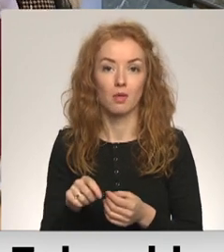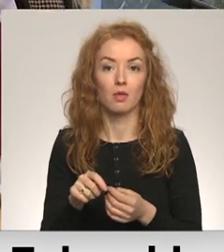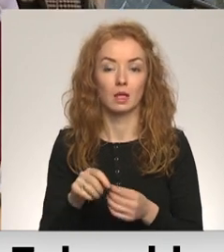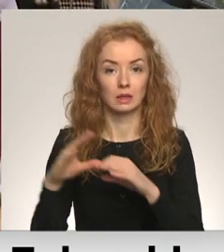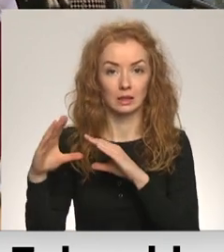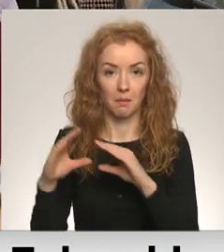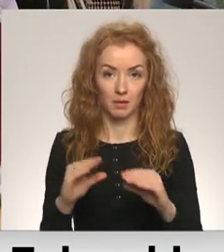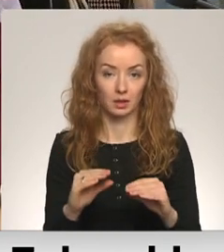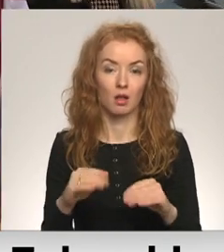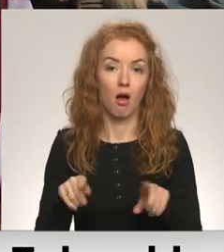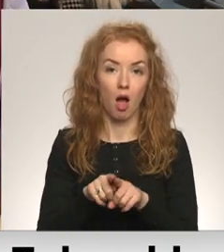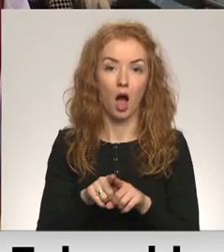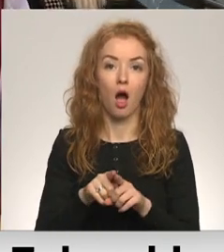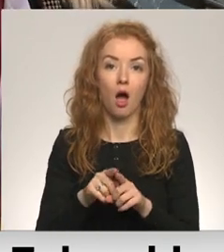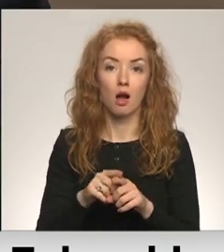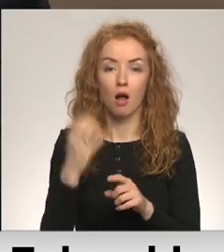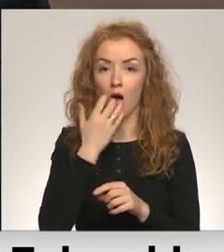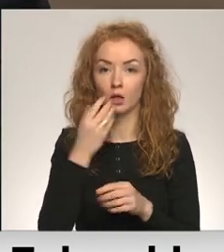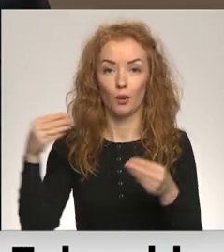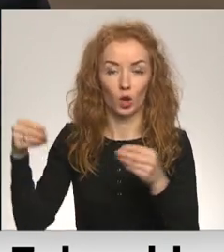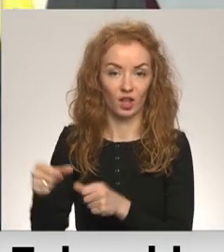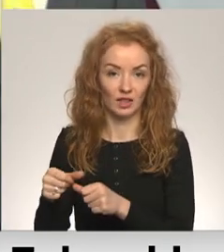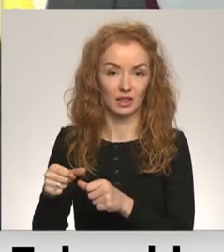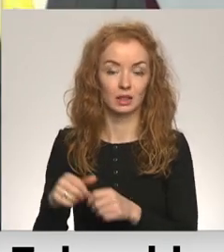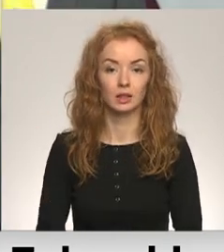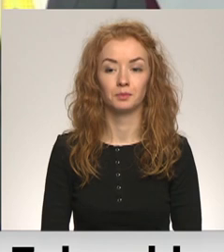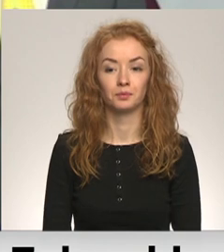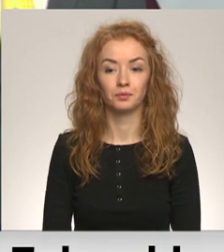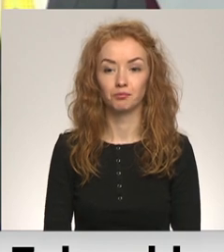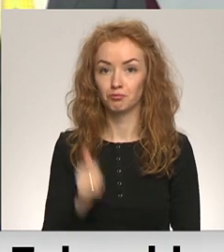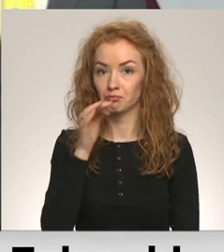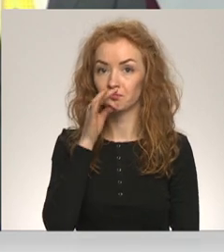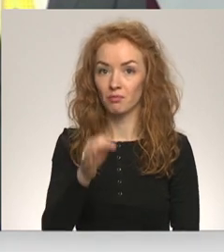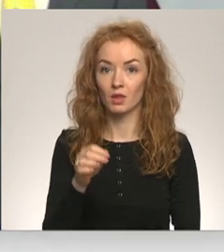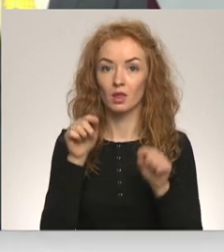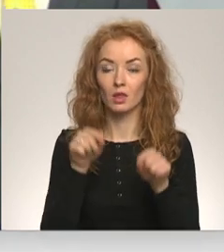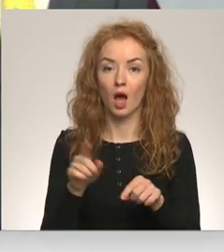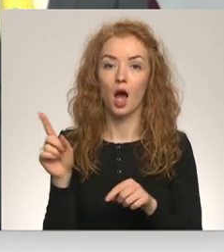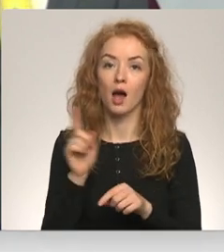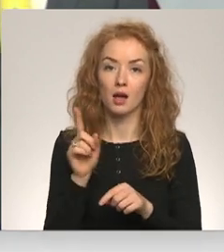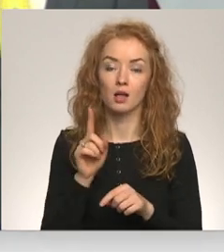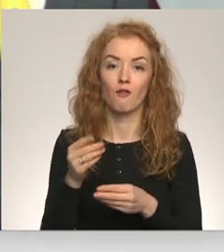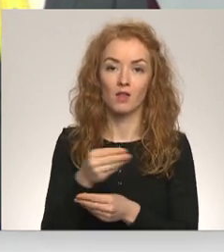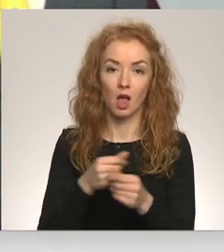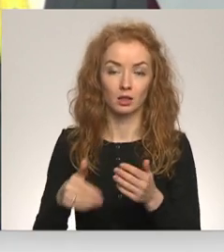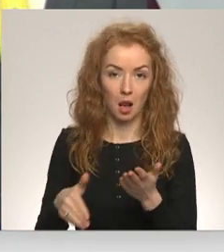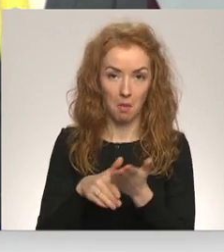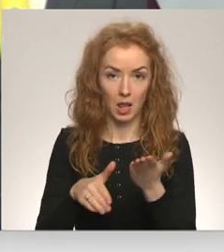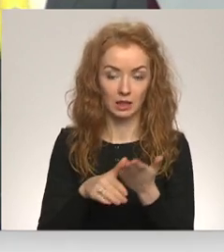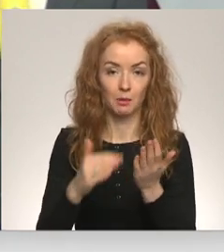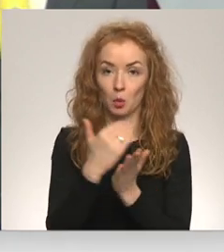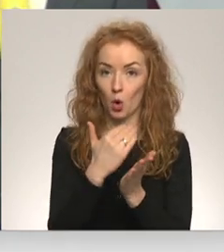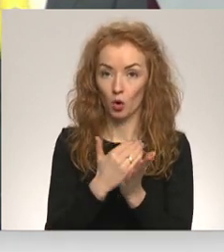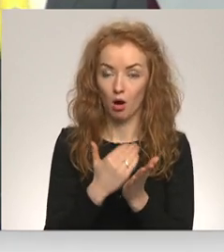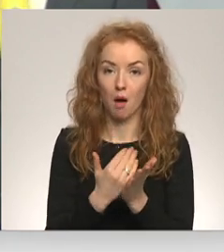ievērojami samazinājušās arī ārvalstu investīcijas. Tā ir makrofinansālās palīdzības programma.